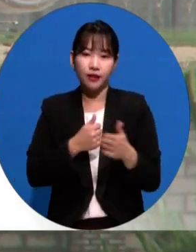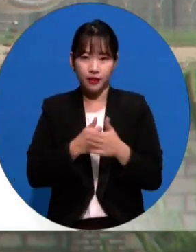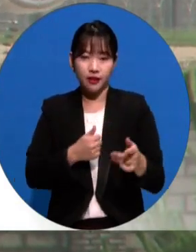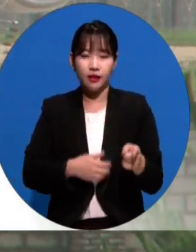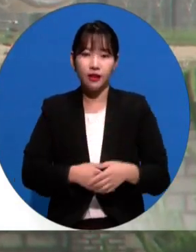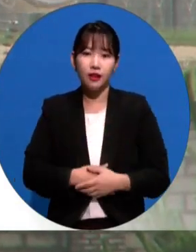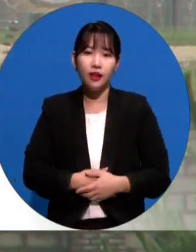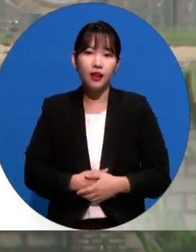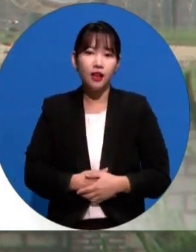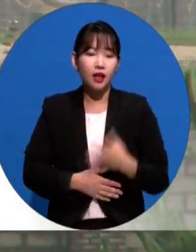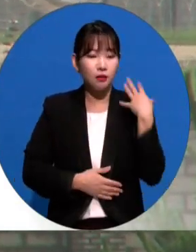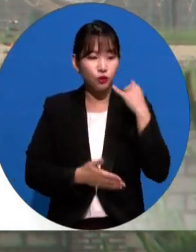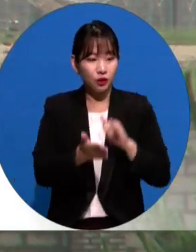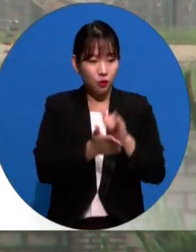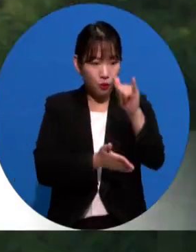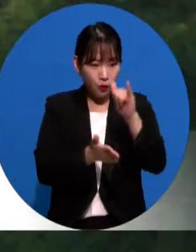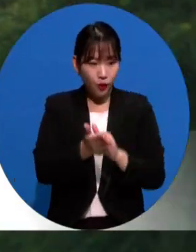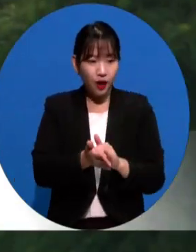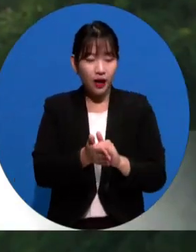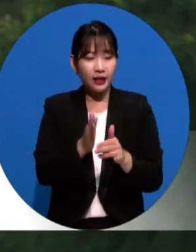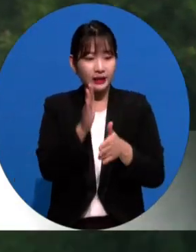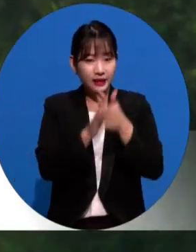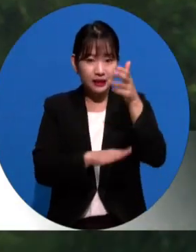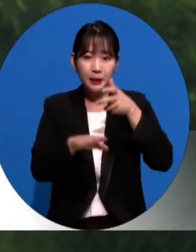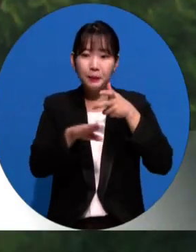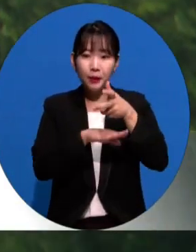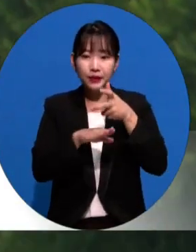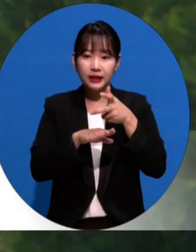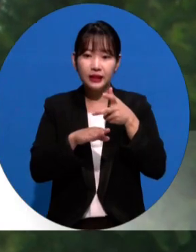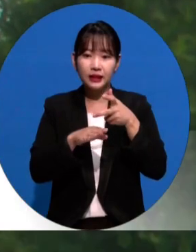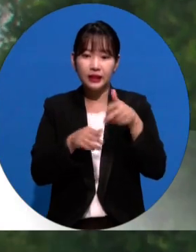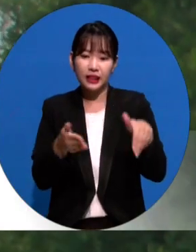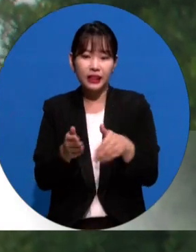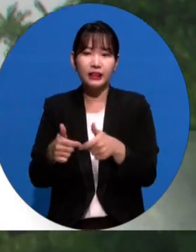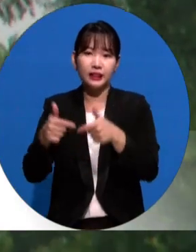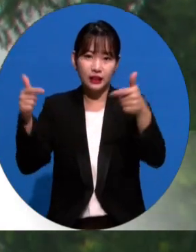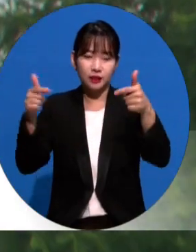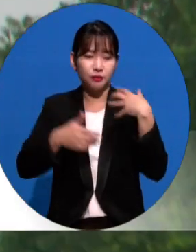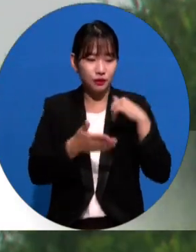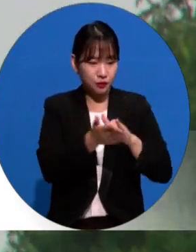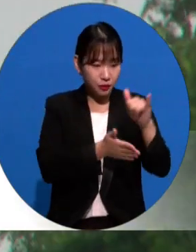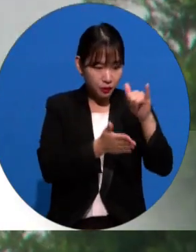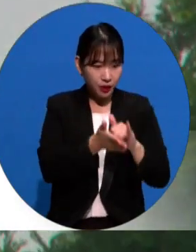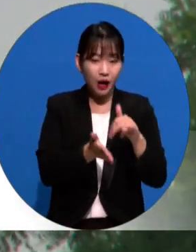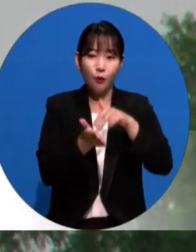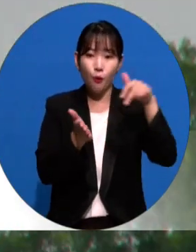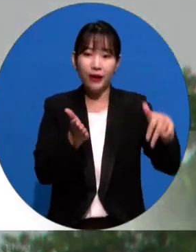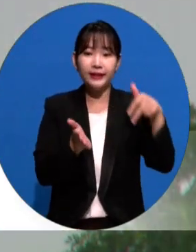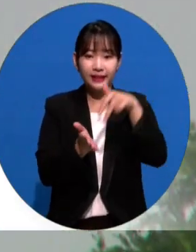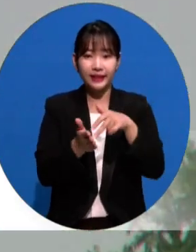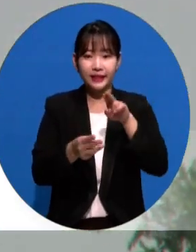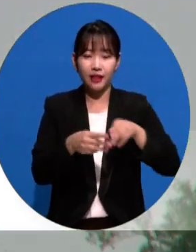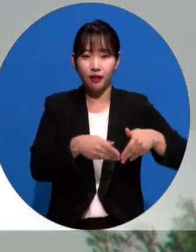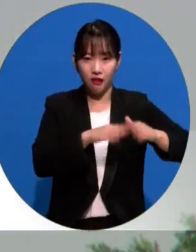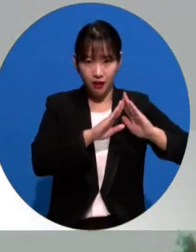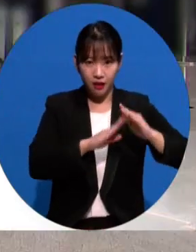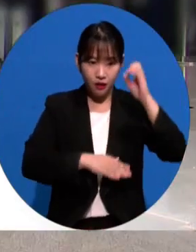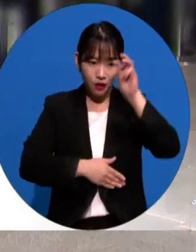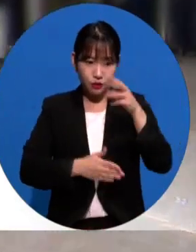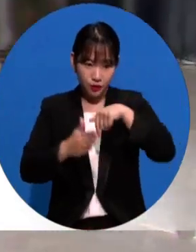예상된다며 무안국제공항 시외버스 노선 개편과 무안공항 복합환승센터 건립, 광주